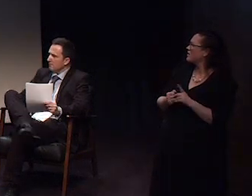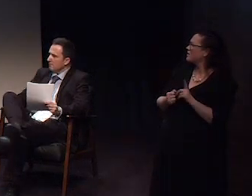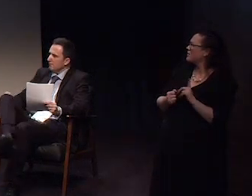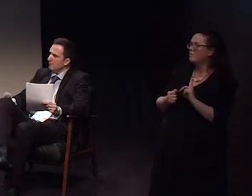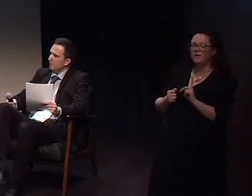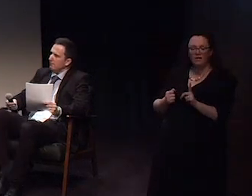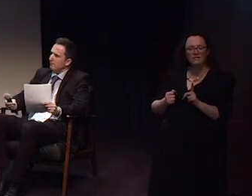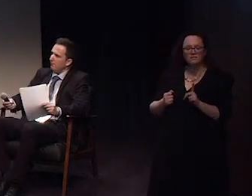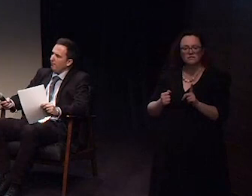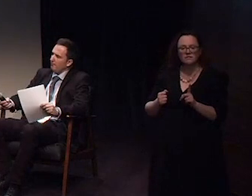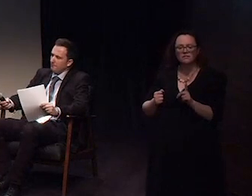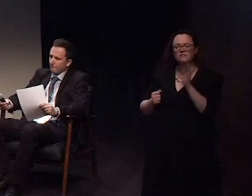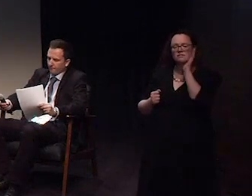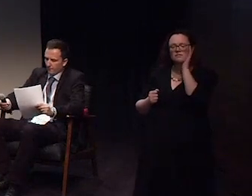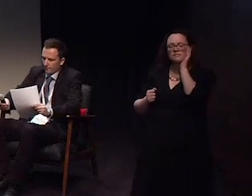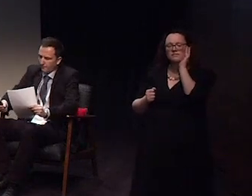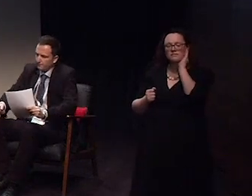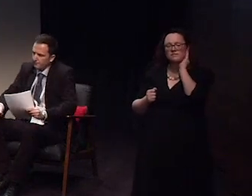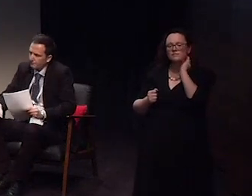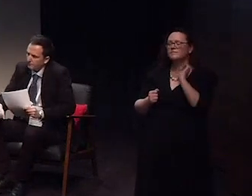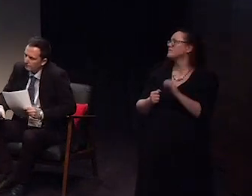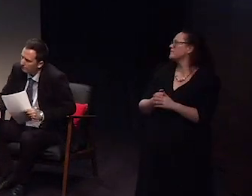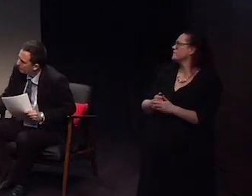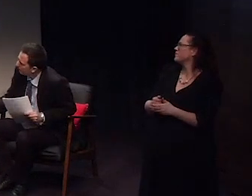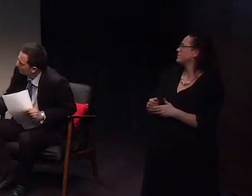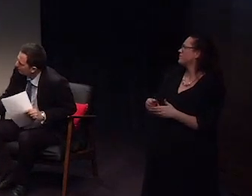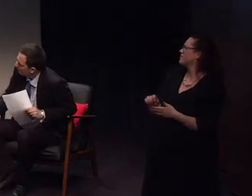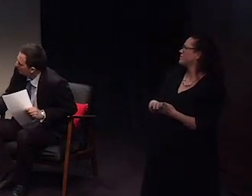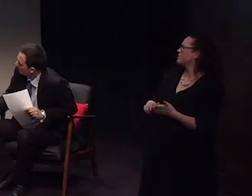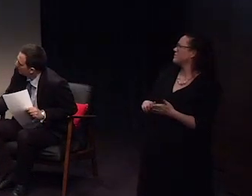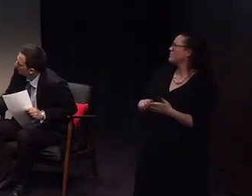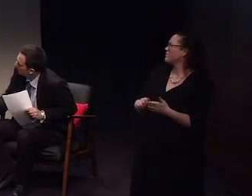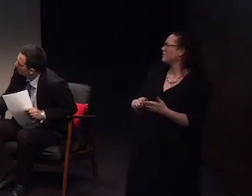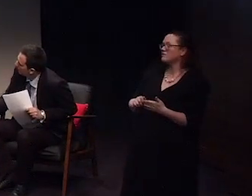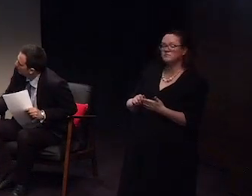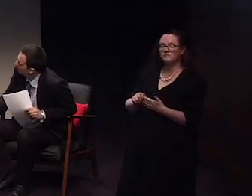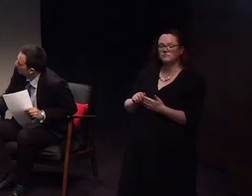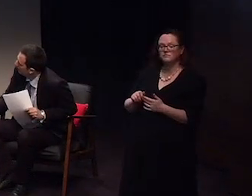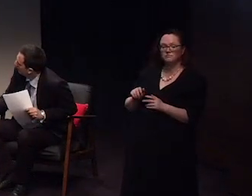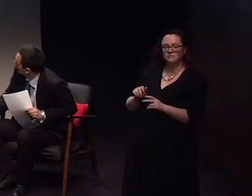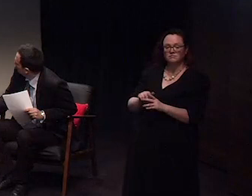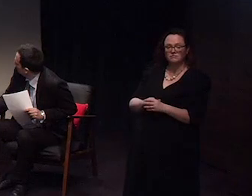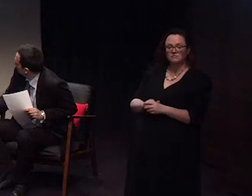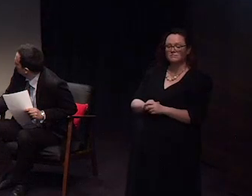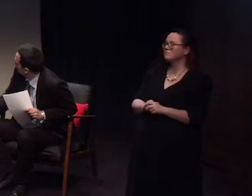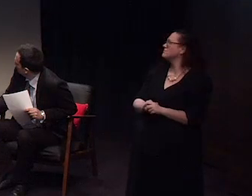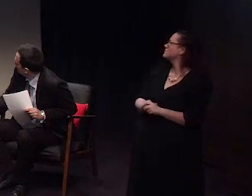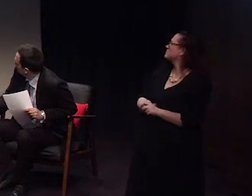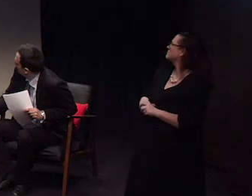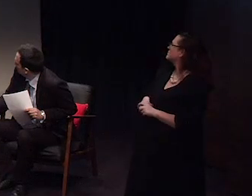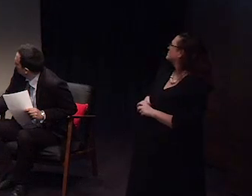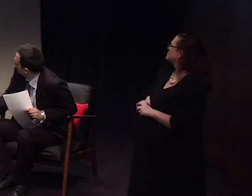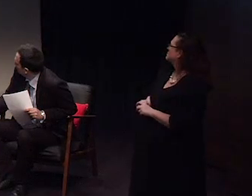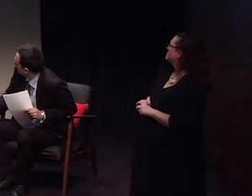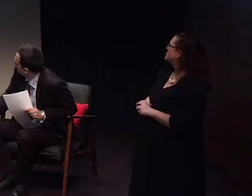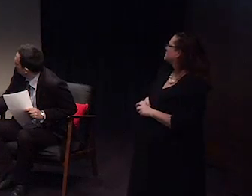It also helps to guide first aid to be performed, so for Mofenson maneuver. Allez-y, bien la tête, mettez la